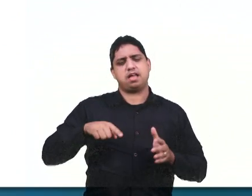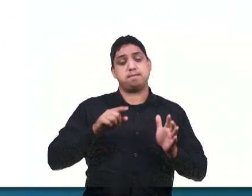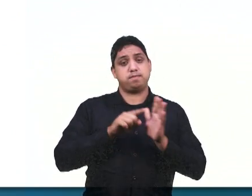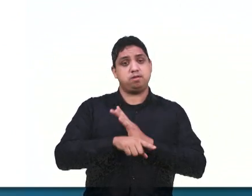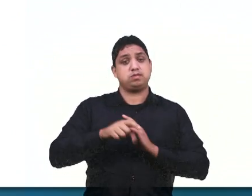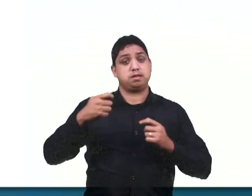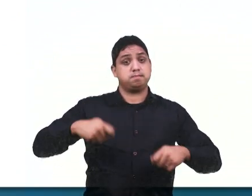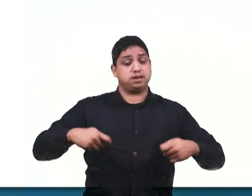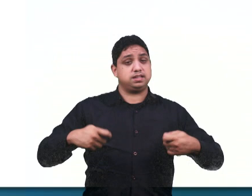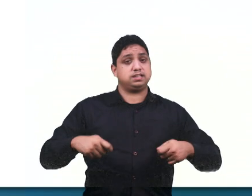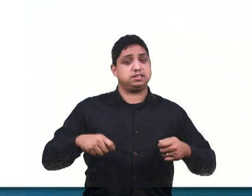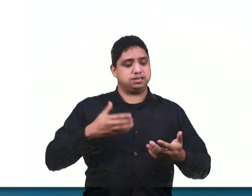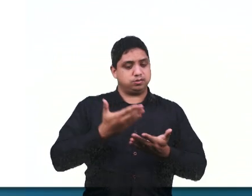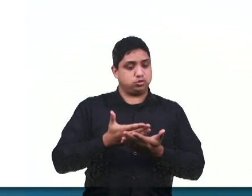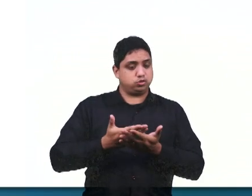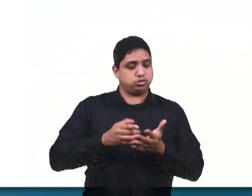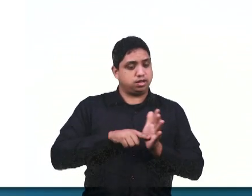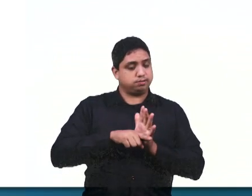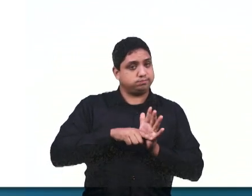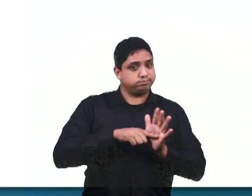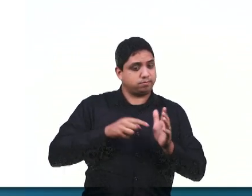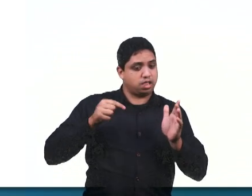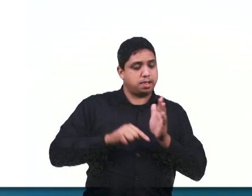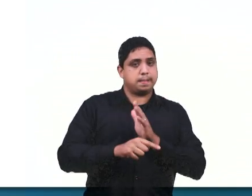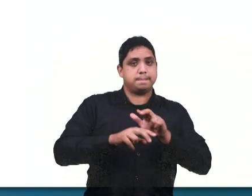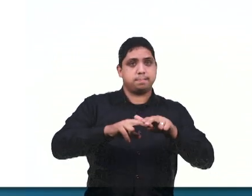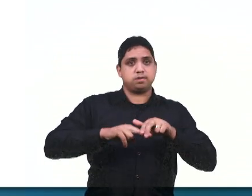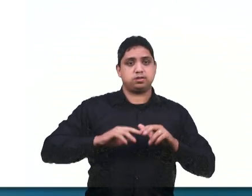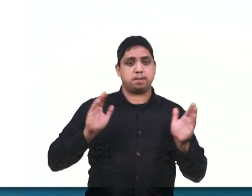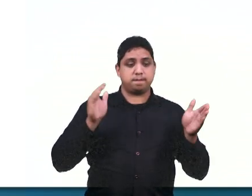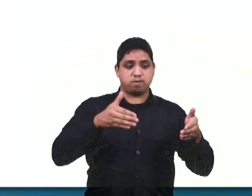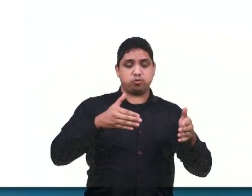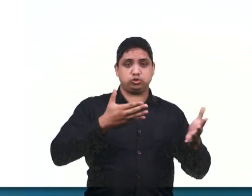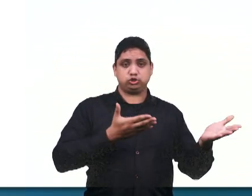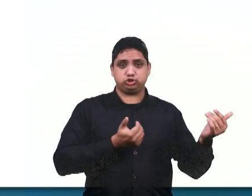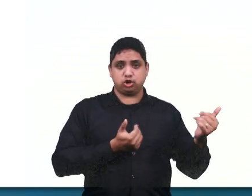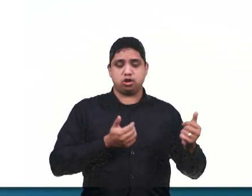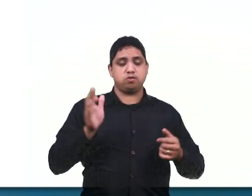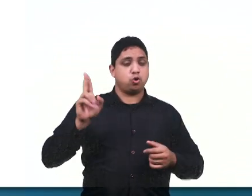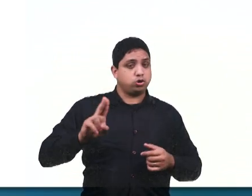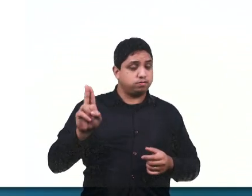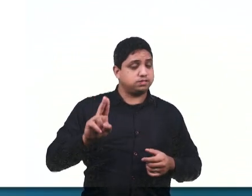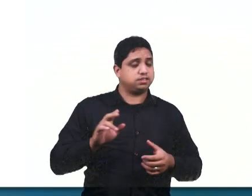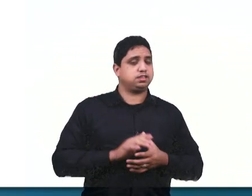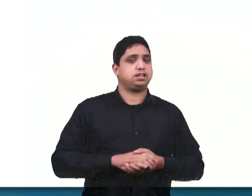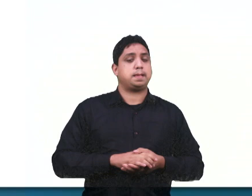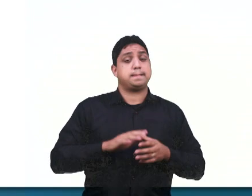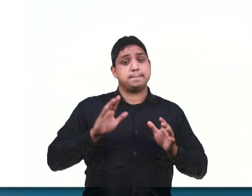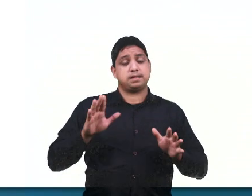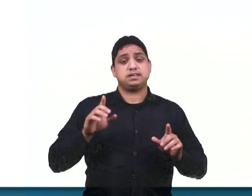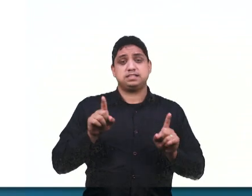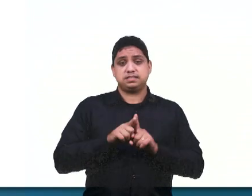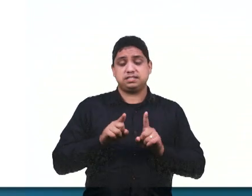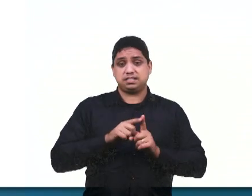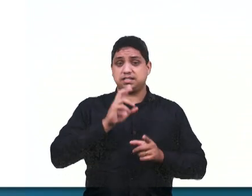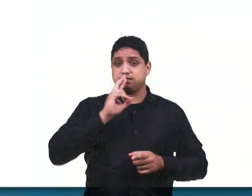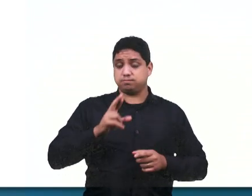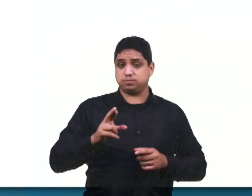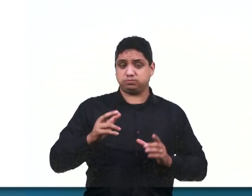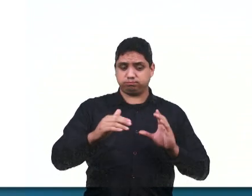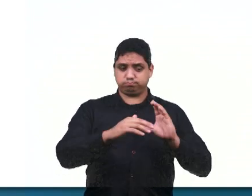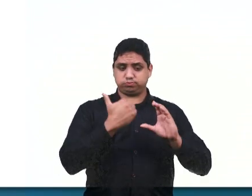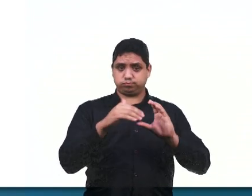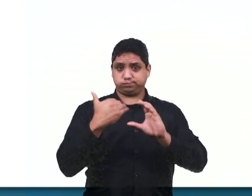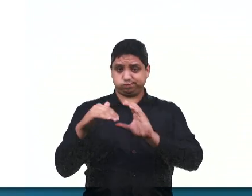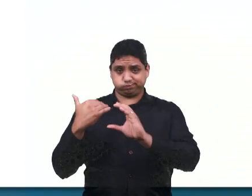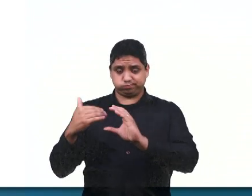naturellement, demande une étude plus approfondie. C'est pour cela que c'est adressé aux jeunes universitaires. Mais aussi les réponses envoyées